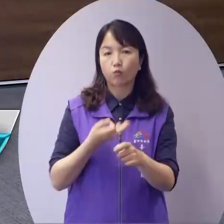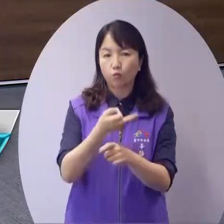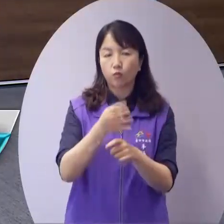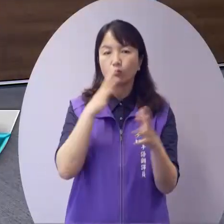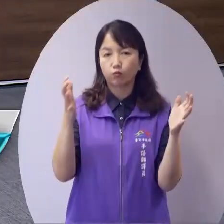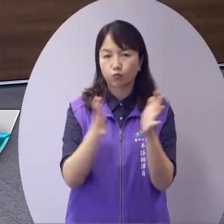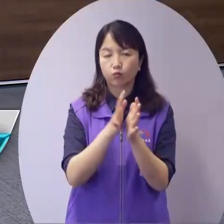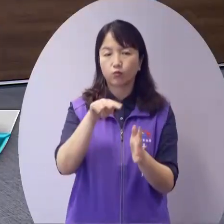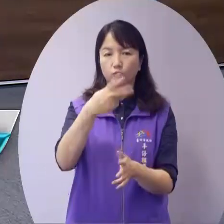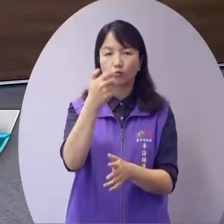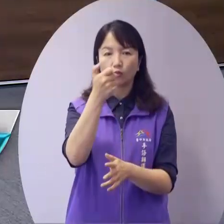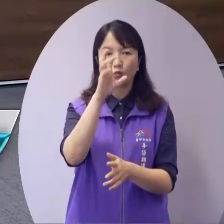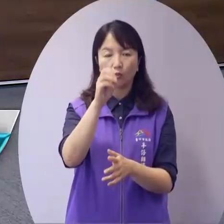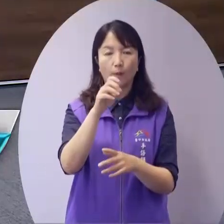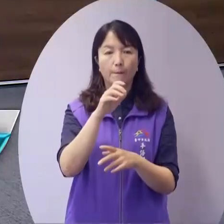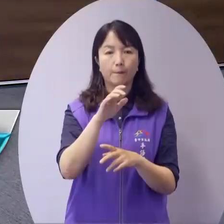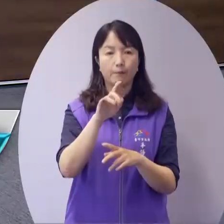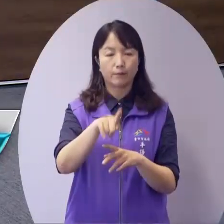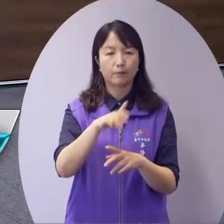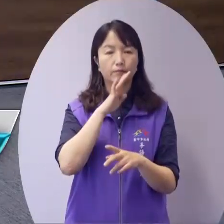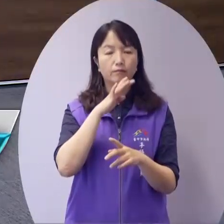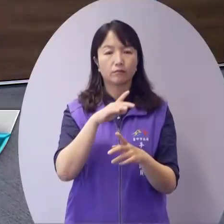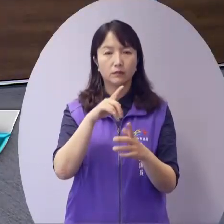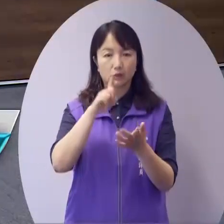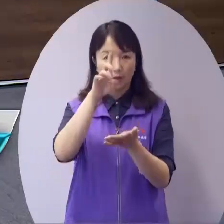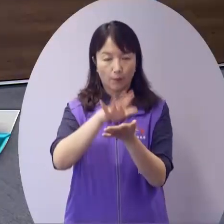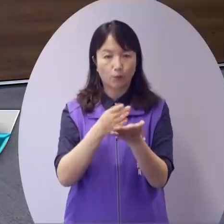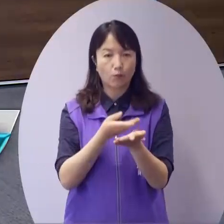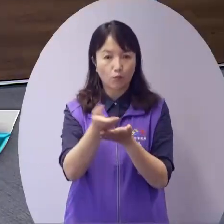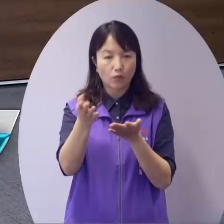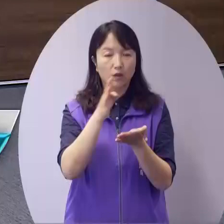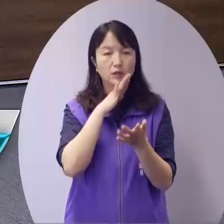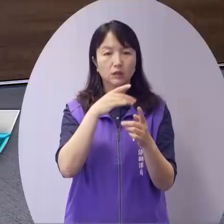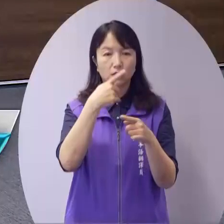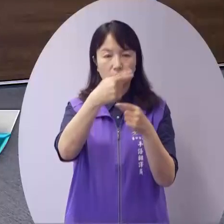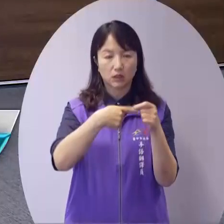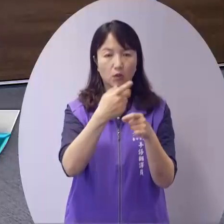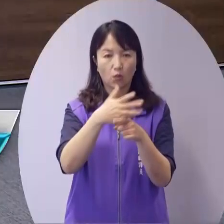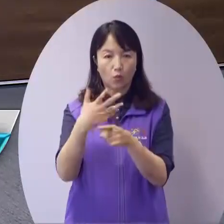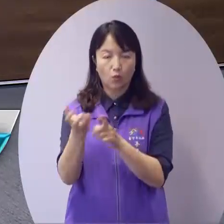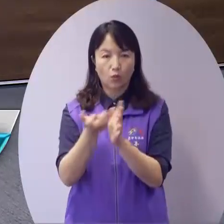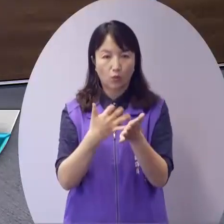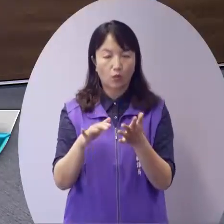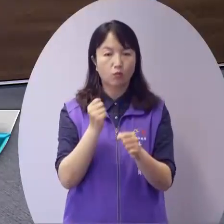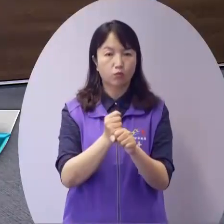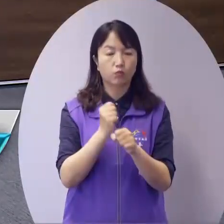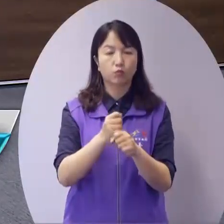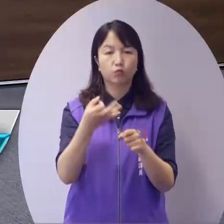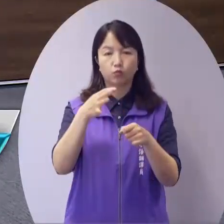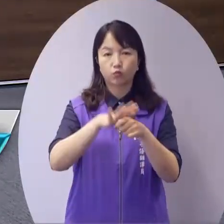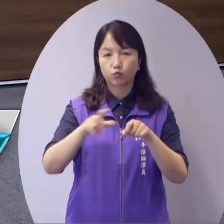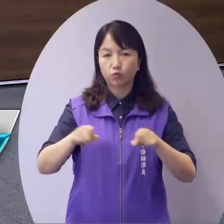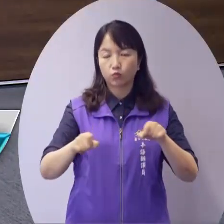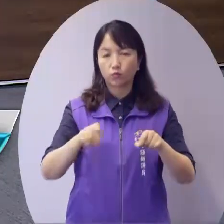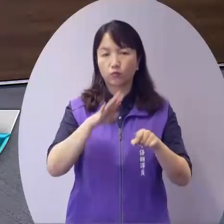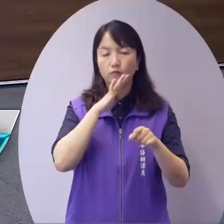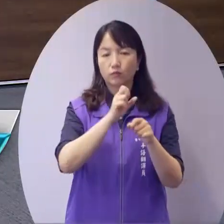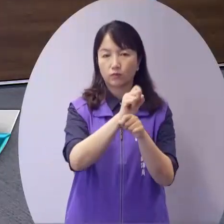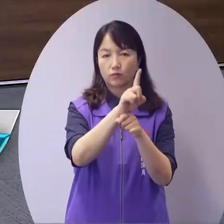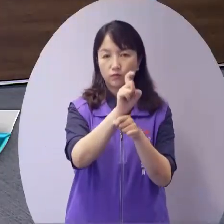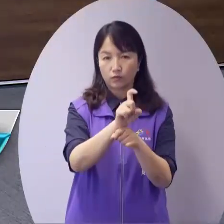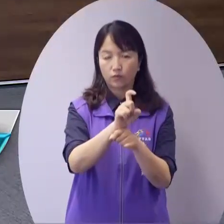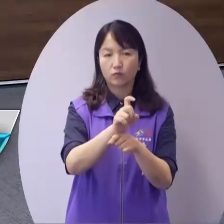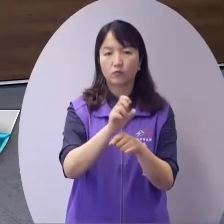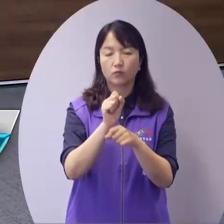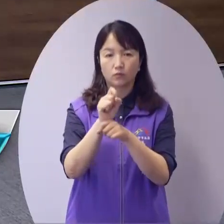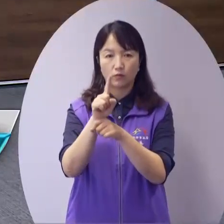计250万元整。本案采一次发包分年编列预算办理，补助计划分年为